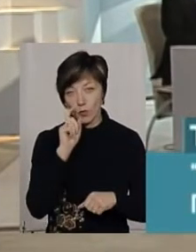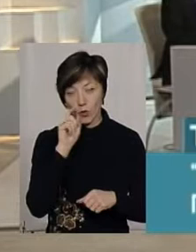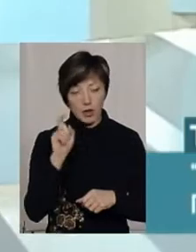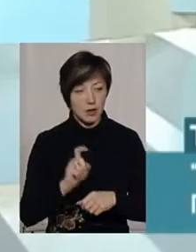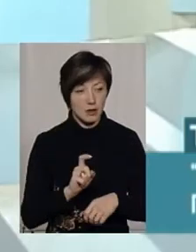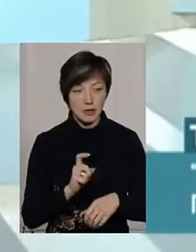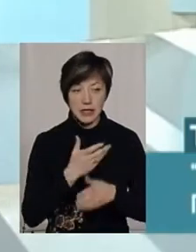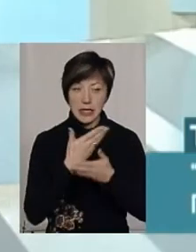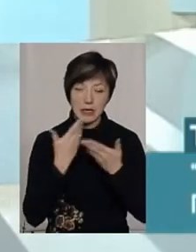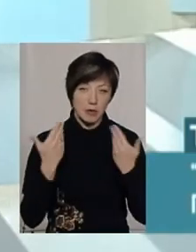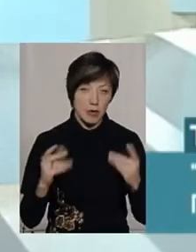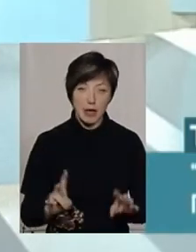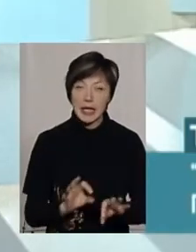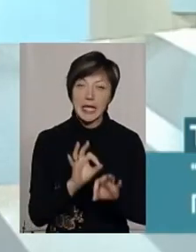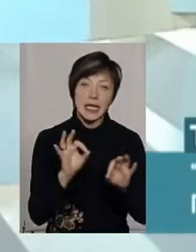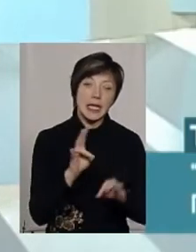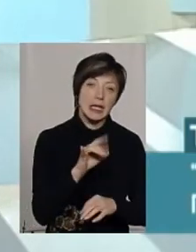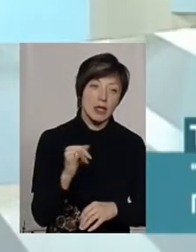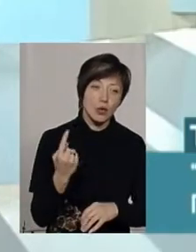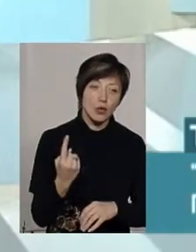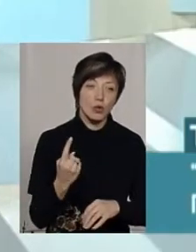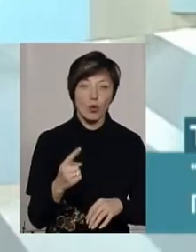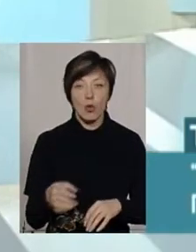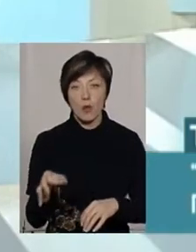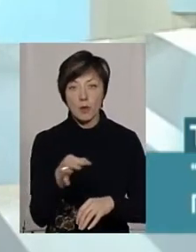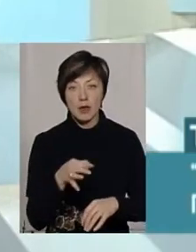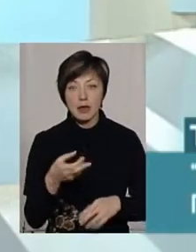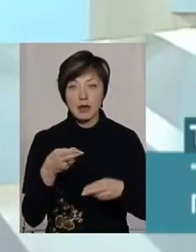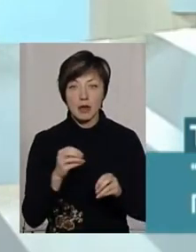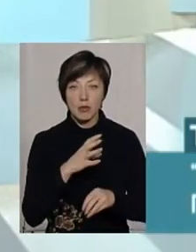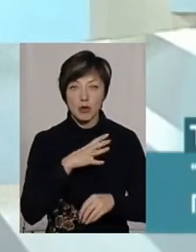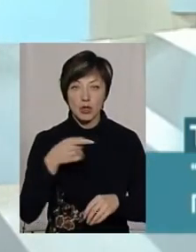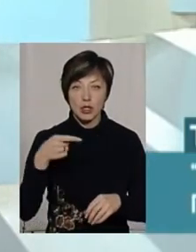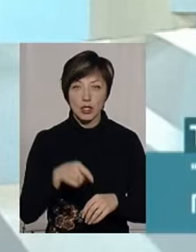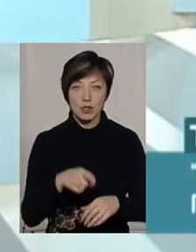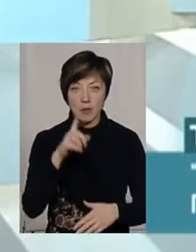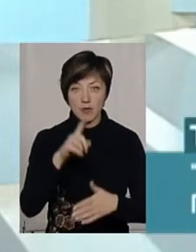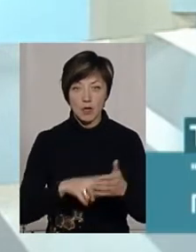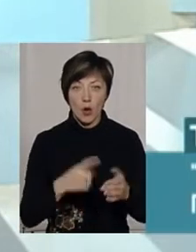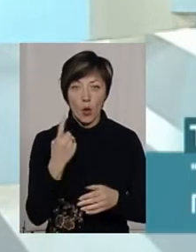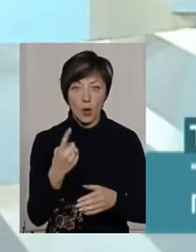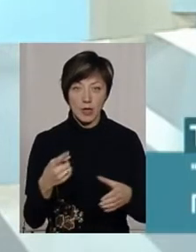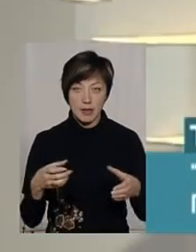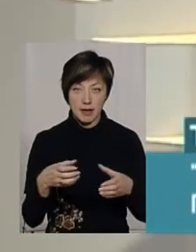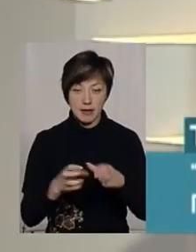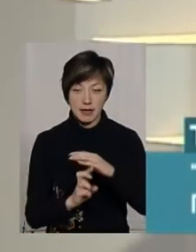Україні немає ні одної області, де було б майже 1000 православних громад однієї церкви.